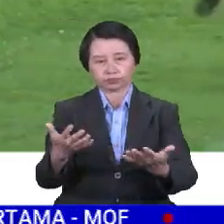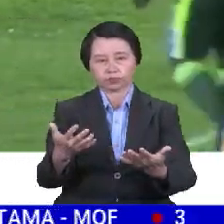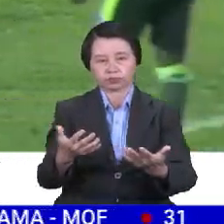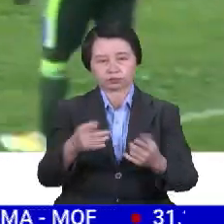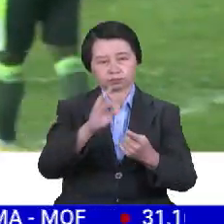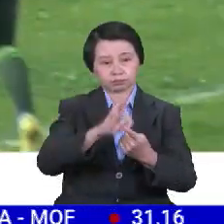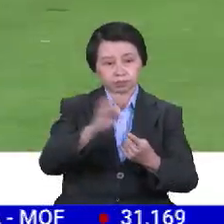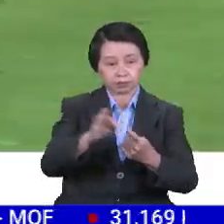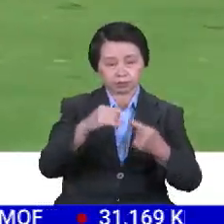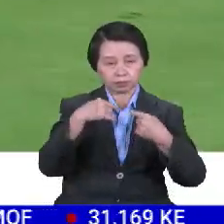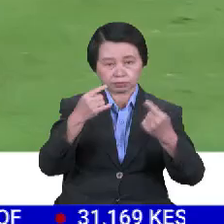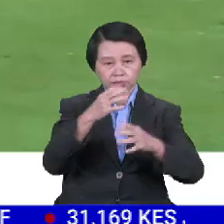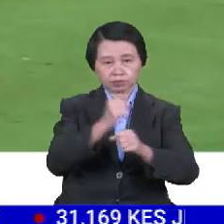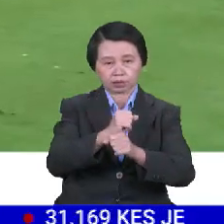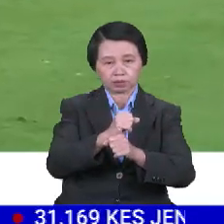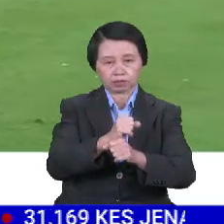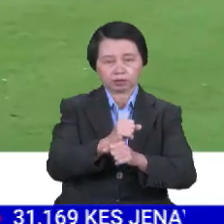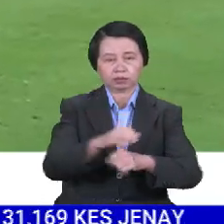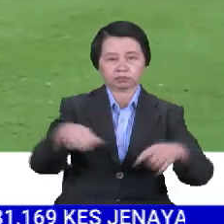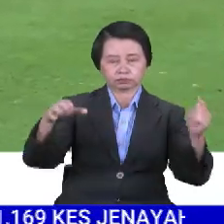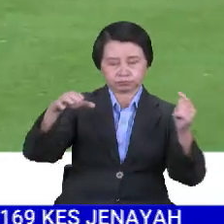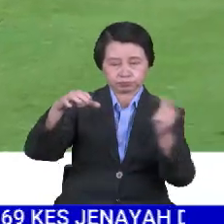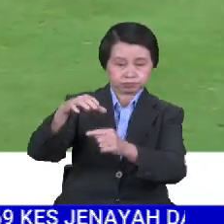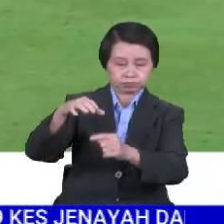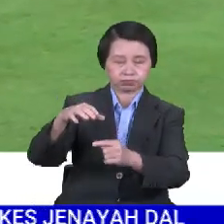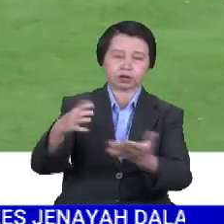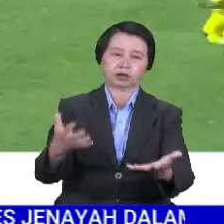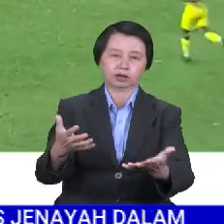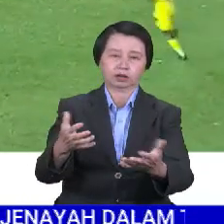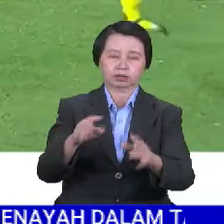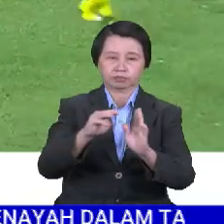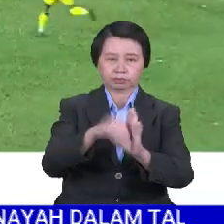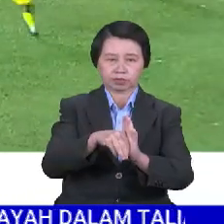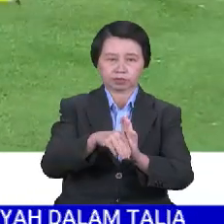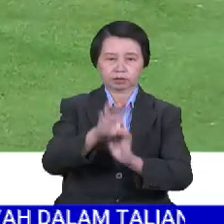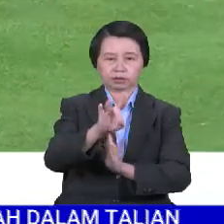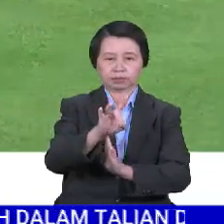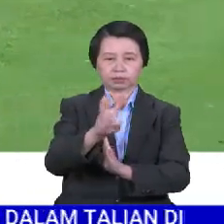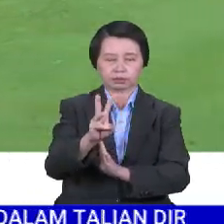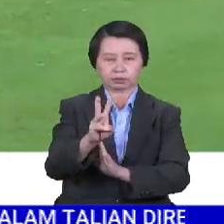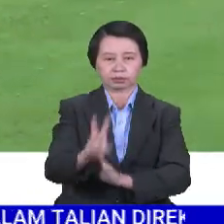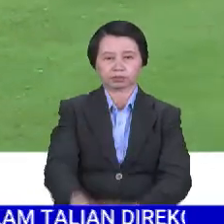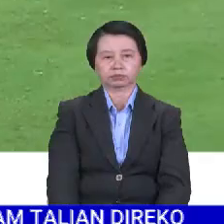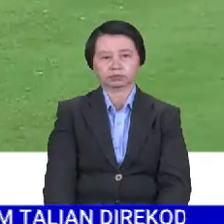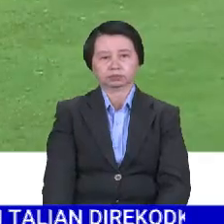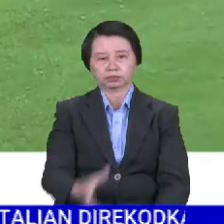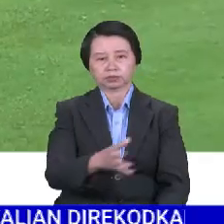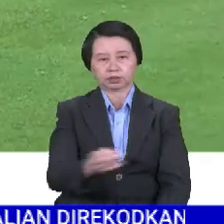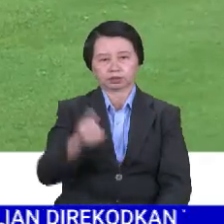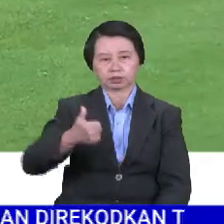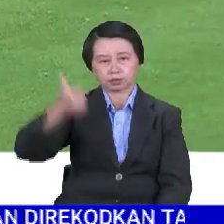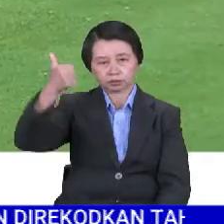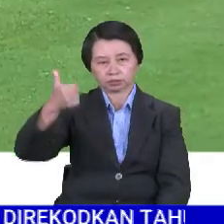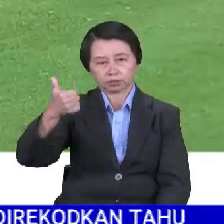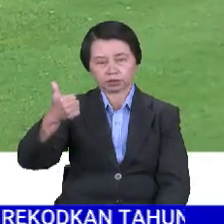Kumbang bagaimanapun berjaya memperoleh gol saguati yang disumbangkan Lucas Silva pada minit ke-86. Dan pada itu, kemenangan